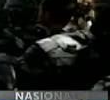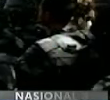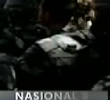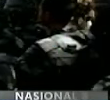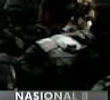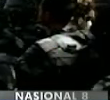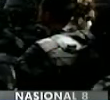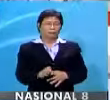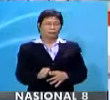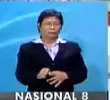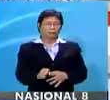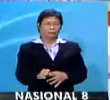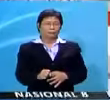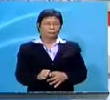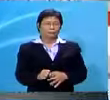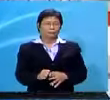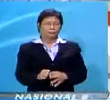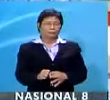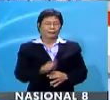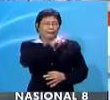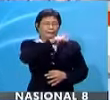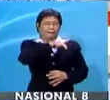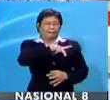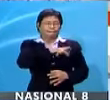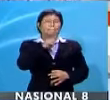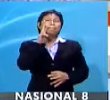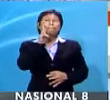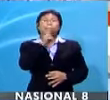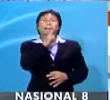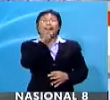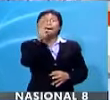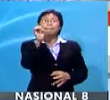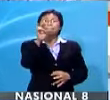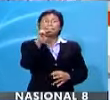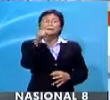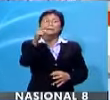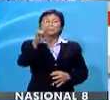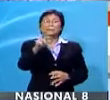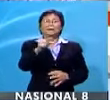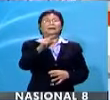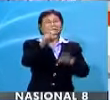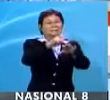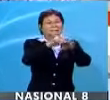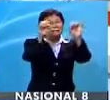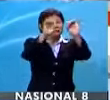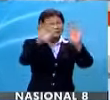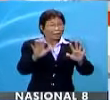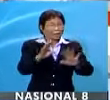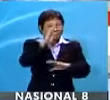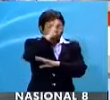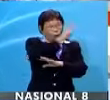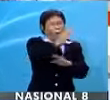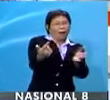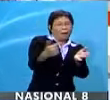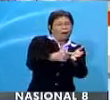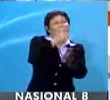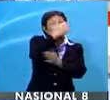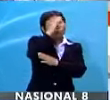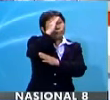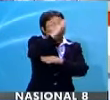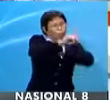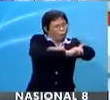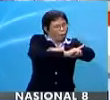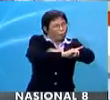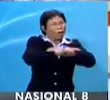terkawal seb pemilik restoran bendang di Setia Alam Shah Alam Selangor didakwa semula atas pertuduhan